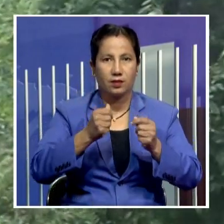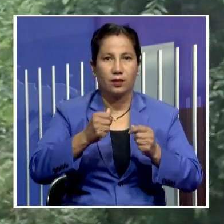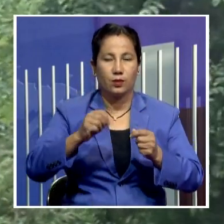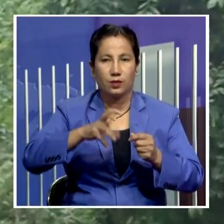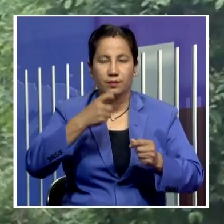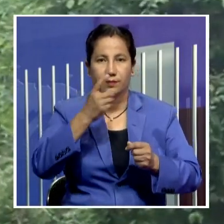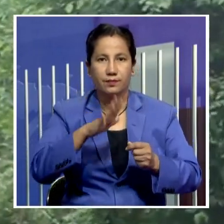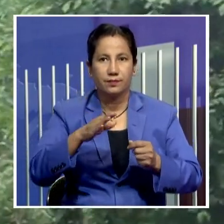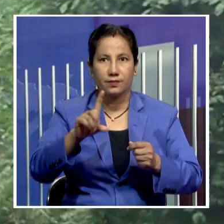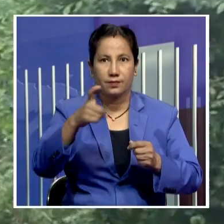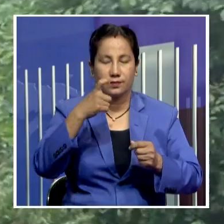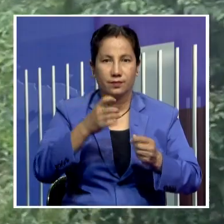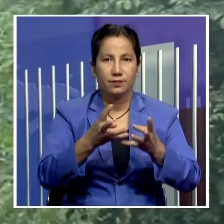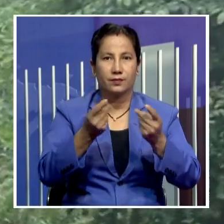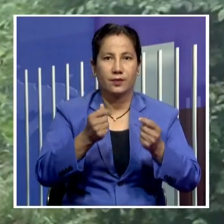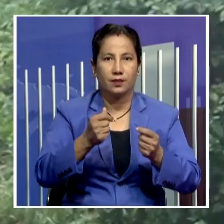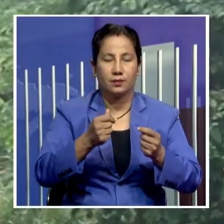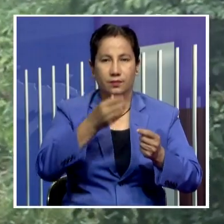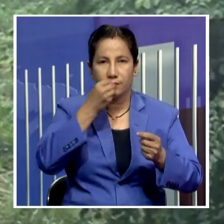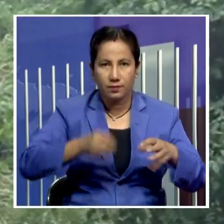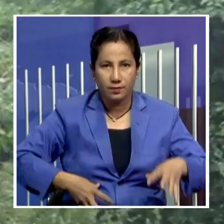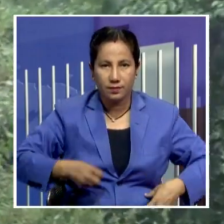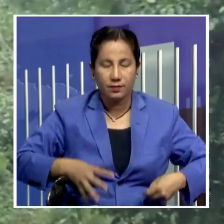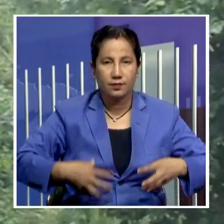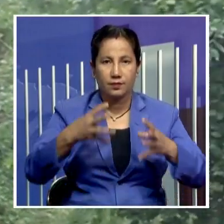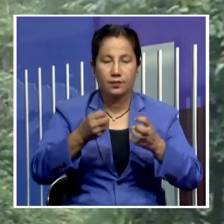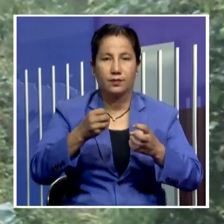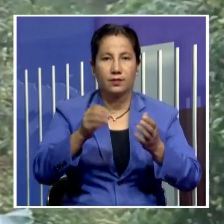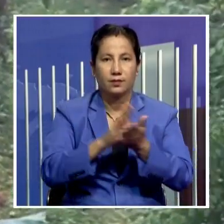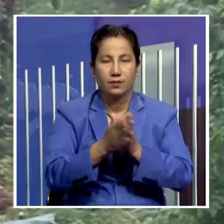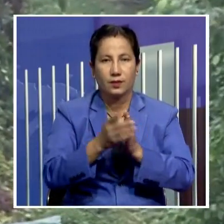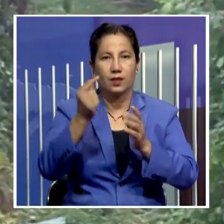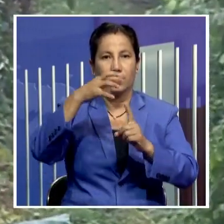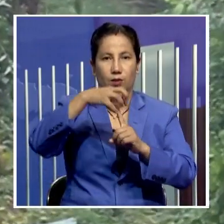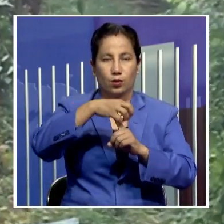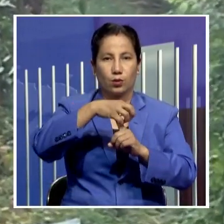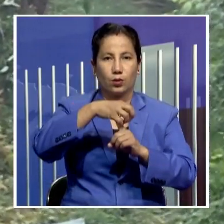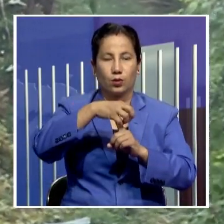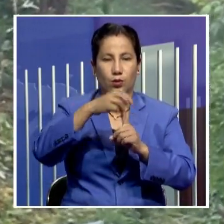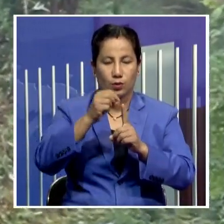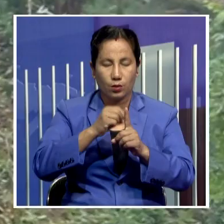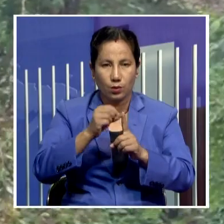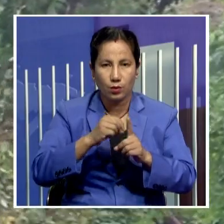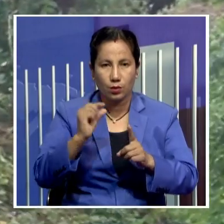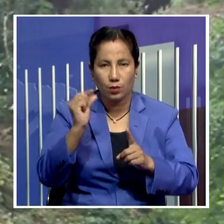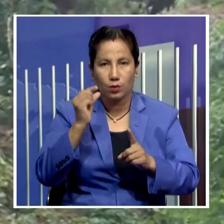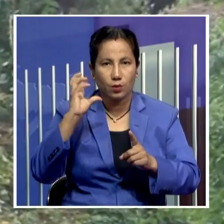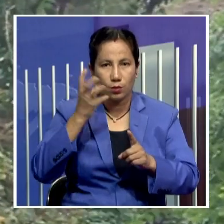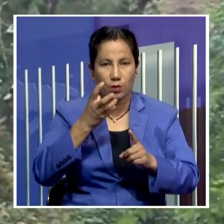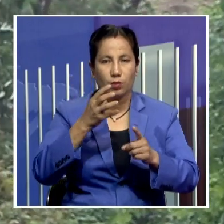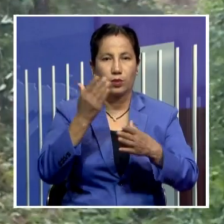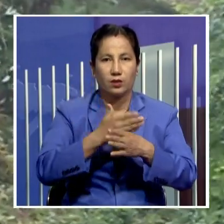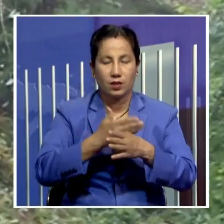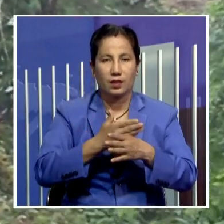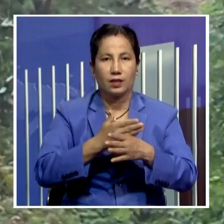बताउनुभयो। सयौँको संख्यामा आउने बाँदरले पाक्ने लागेको धान, कोदो तथा भटमास लगायत गेडागुडी र फलफुल लगायत